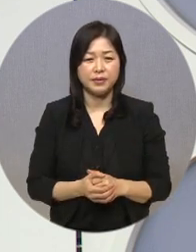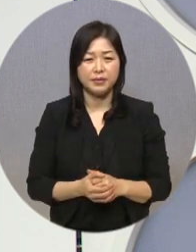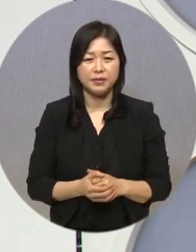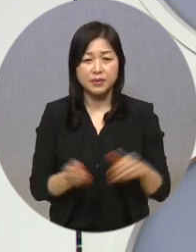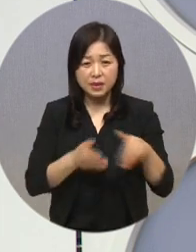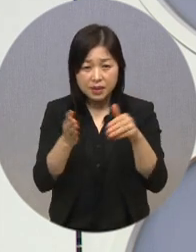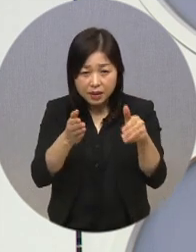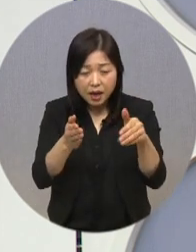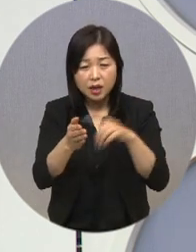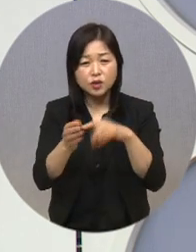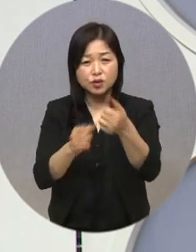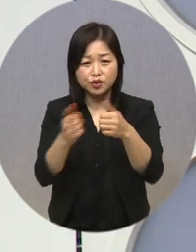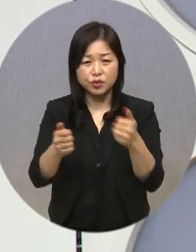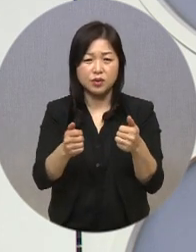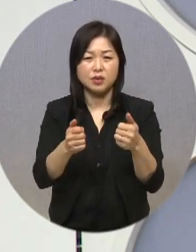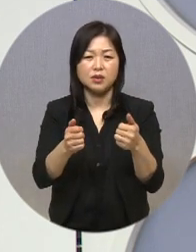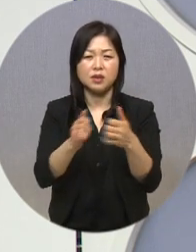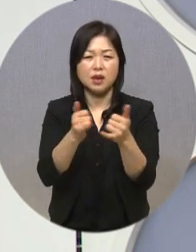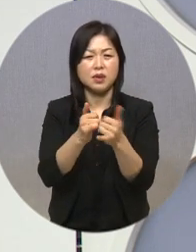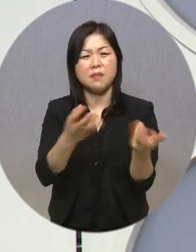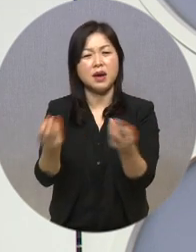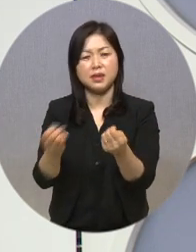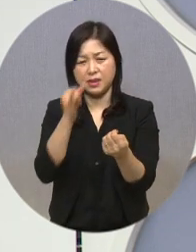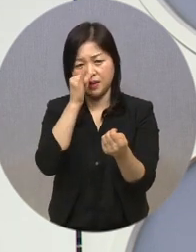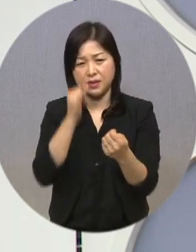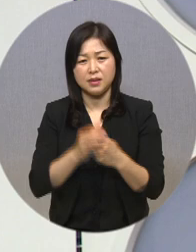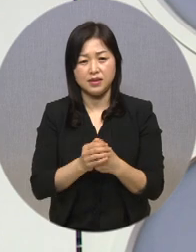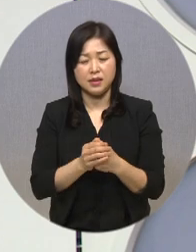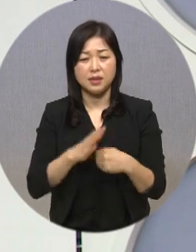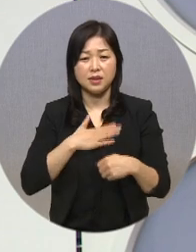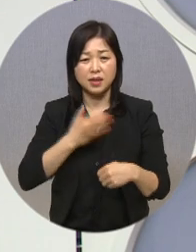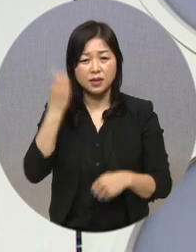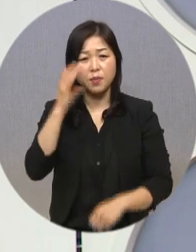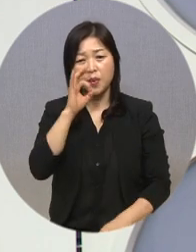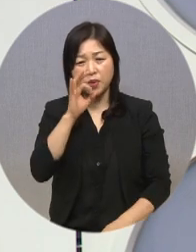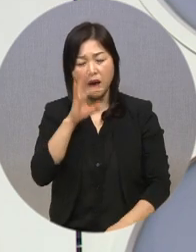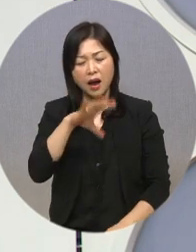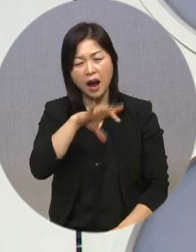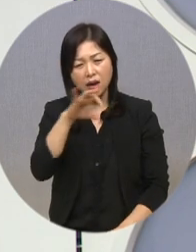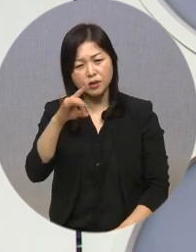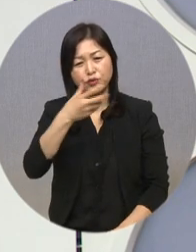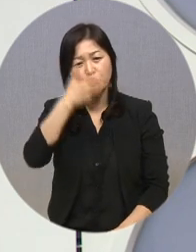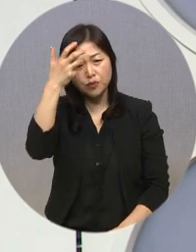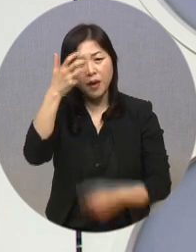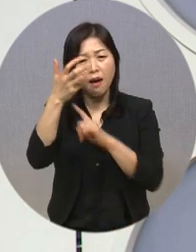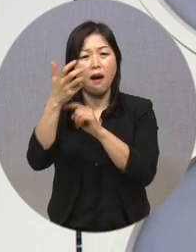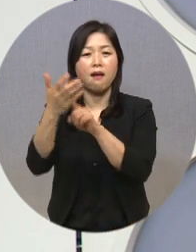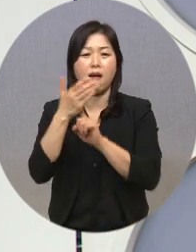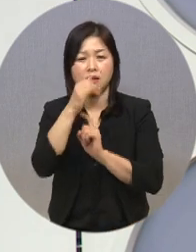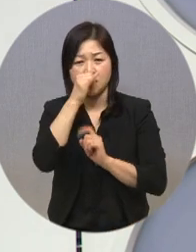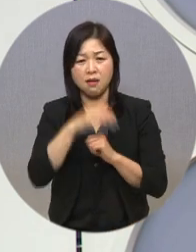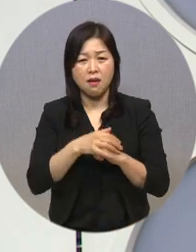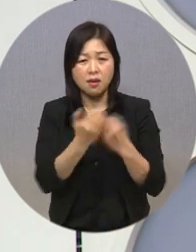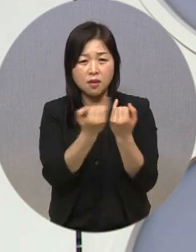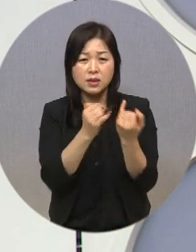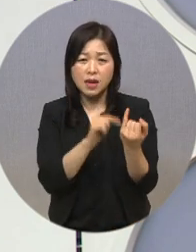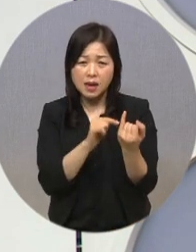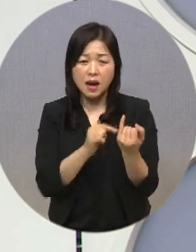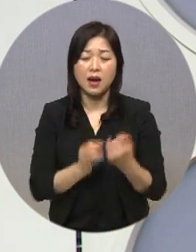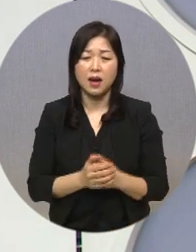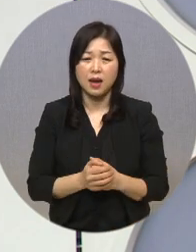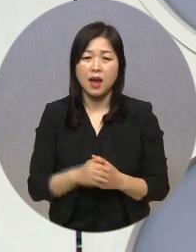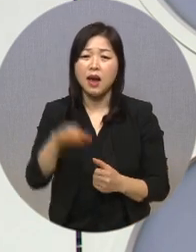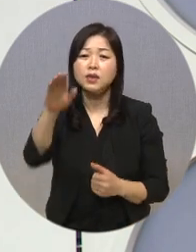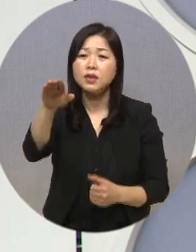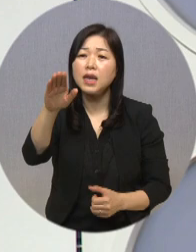죽은 시체들이 숲으로 가고 내가 지금도 잊지 않는 거 가끔 꿈에도 나오는데 그 조그만 기집애가 길에서